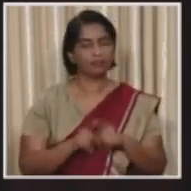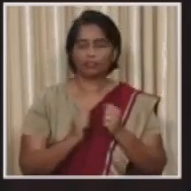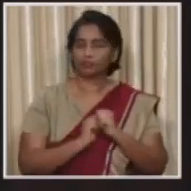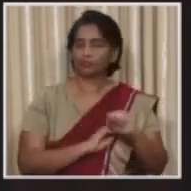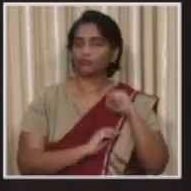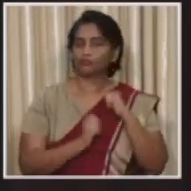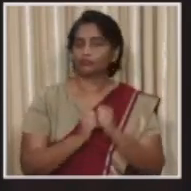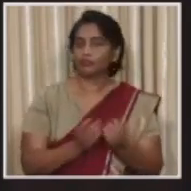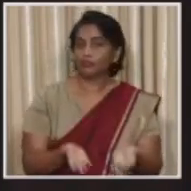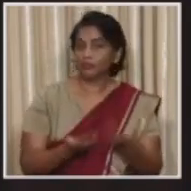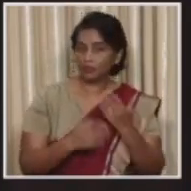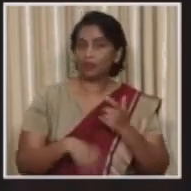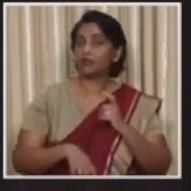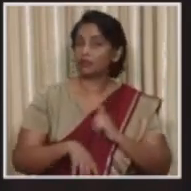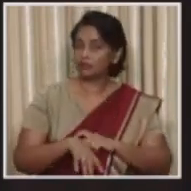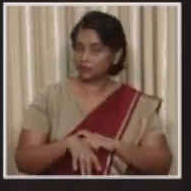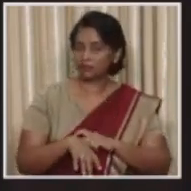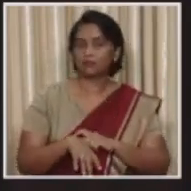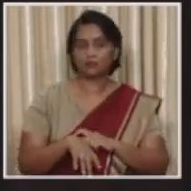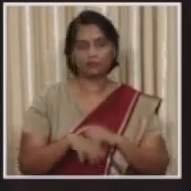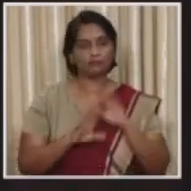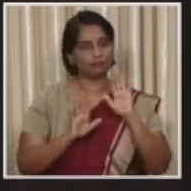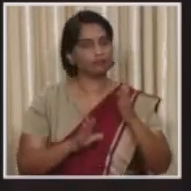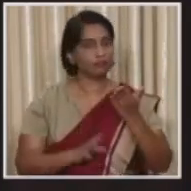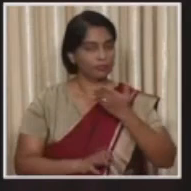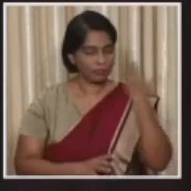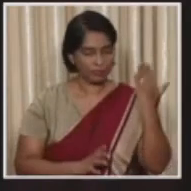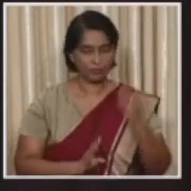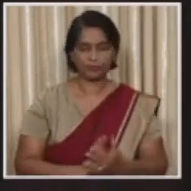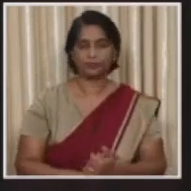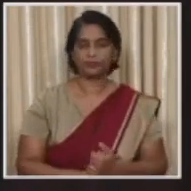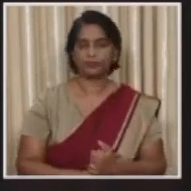ධෛර්යමත් කිරීම සඳහා වන අවකාශත් ඇති වෙන්නට පුළුවන්.